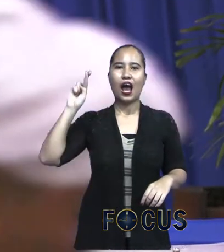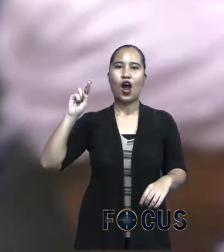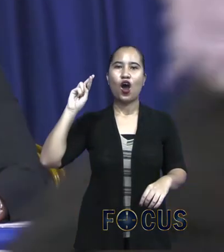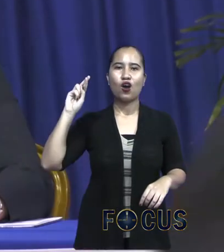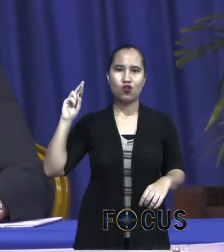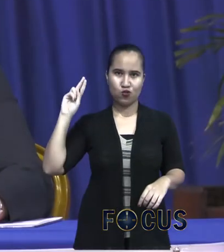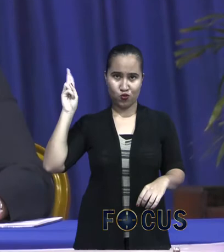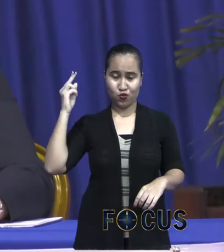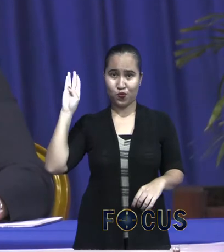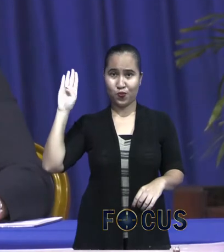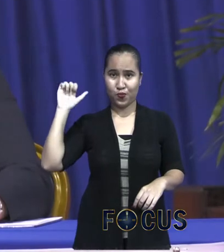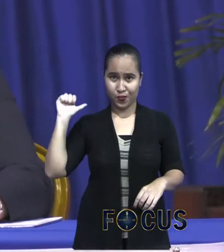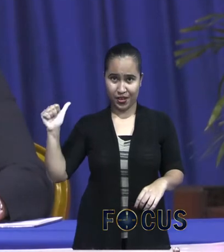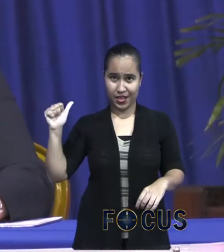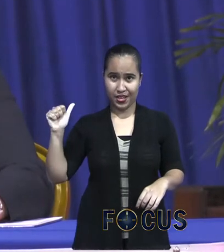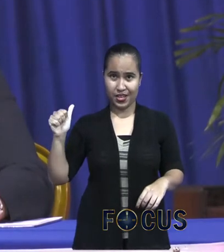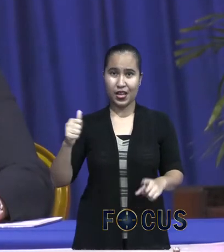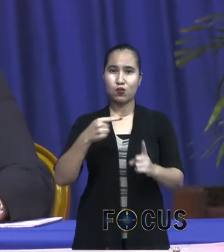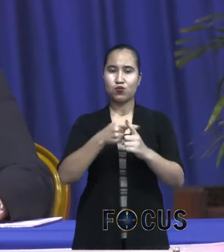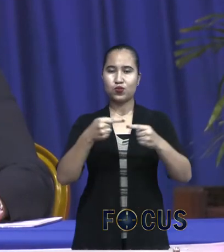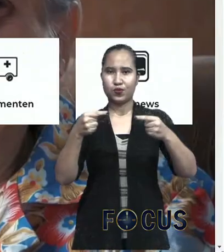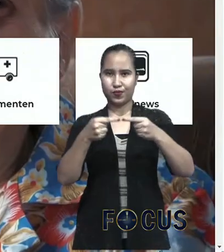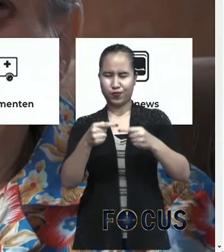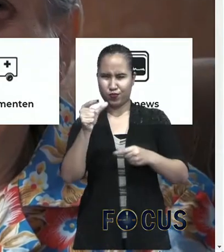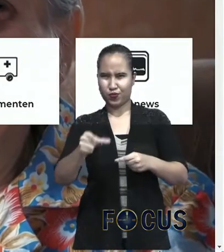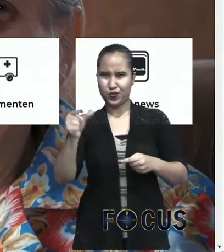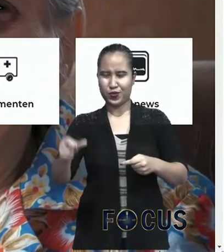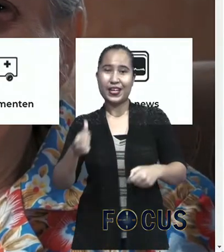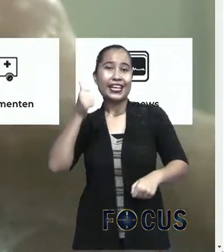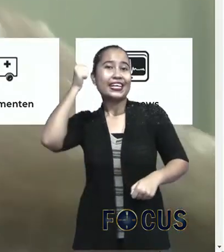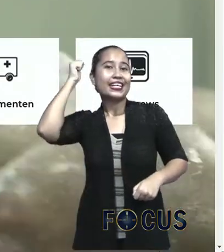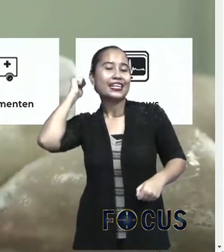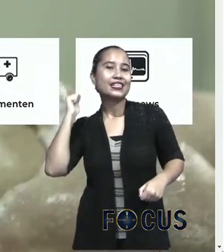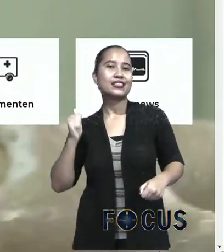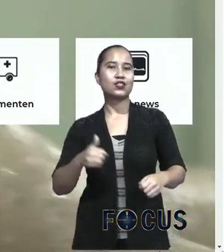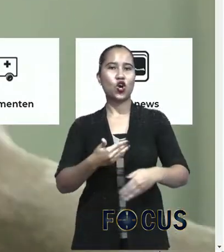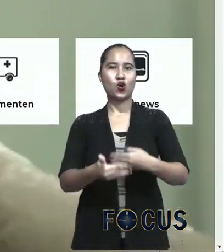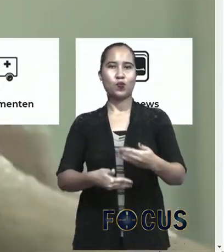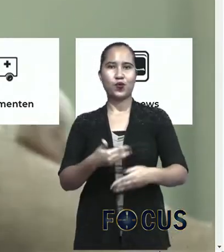positief bevonden personen heeft gisteren plaatsgevonden.